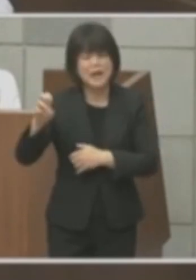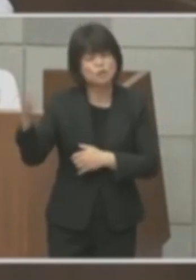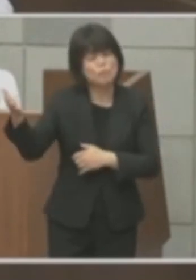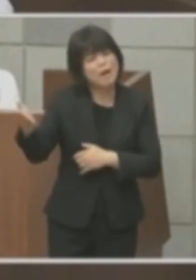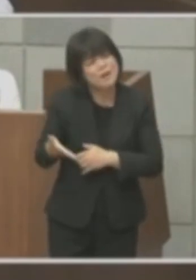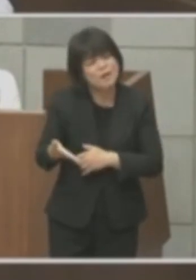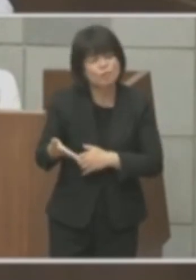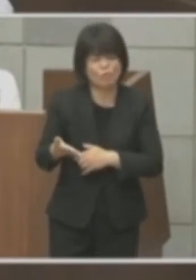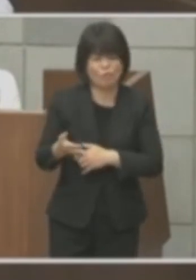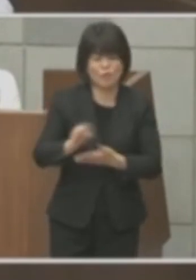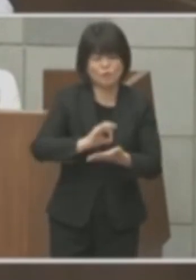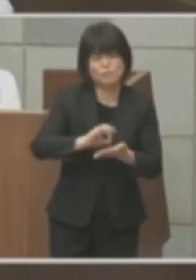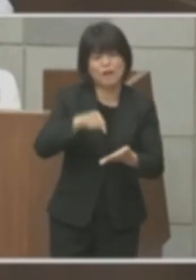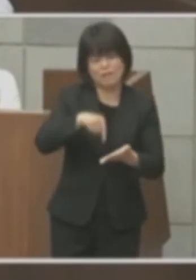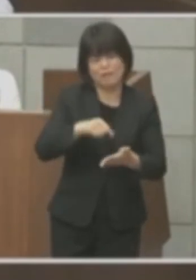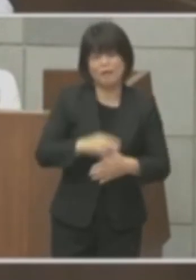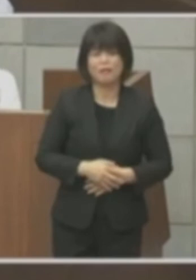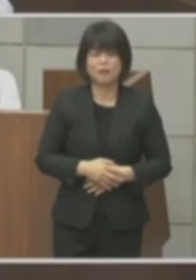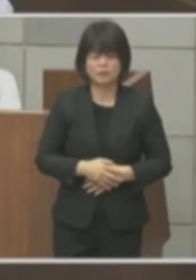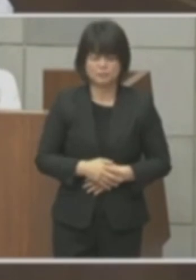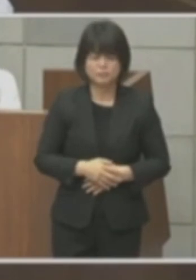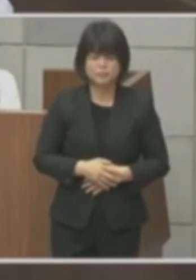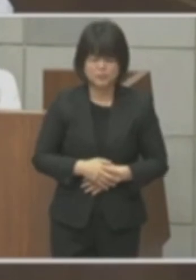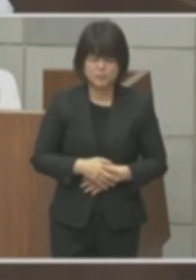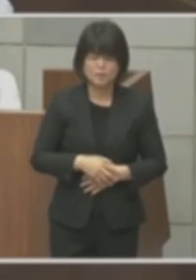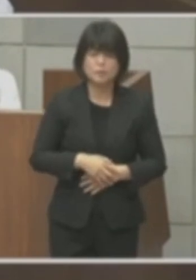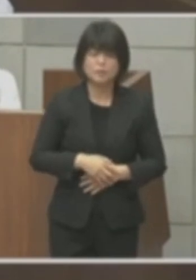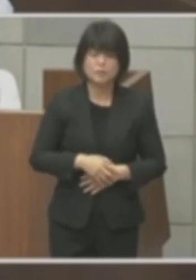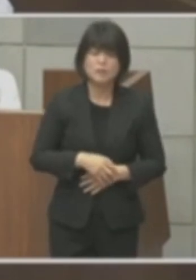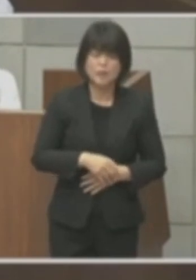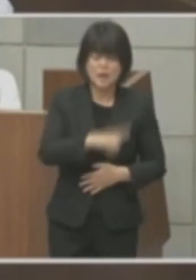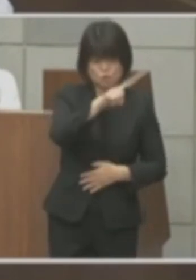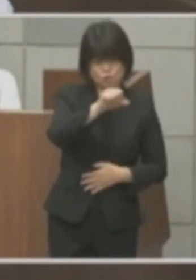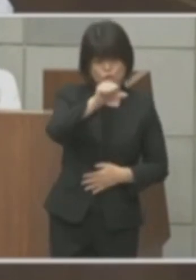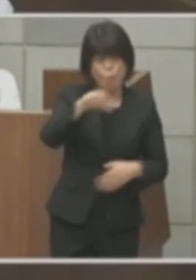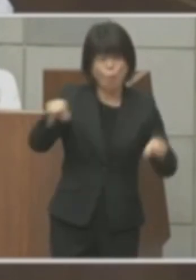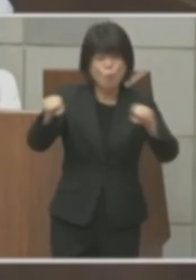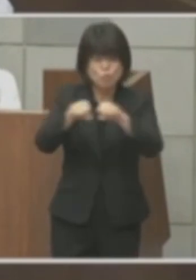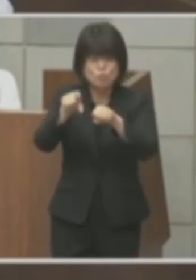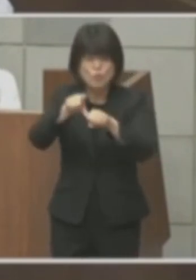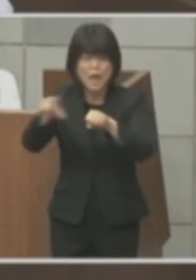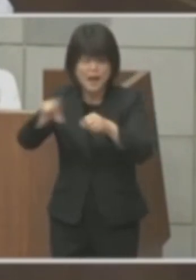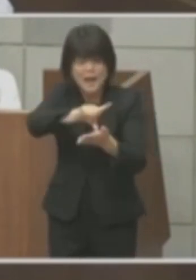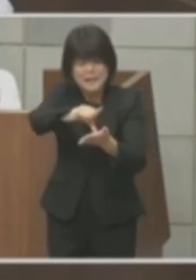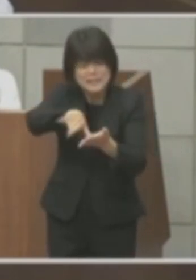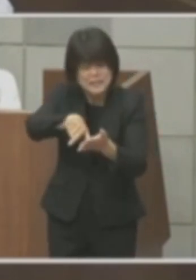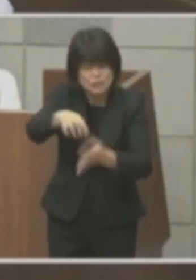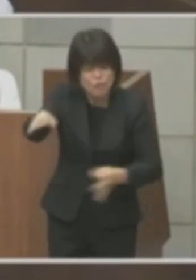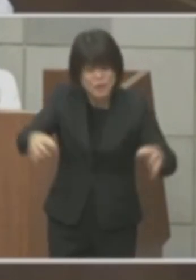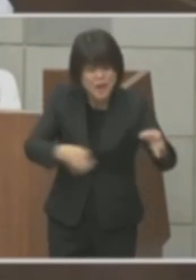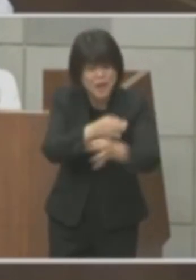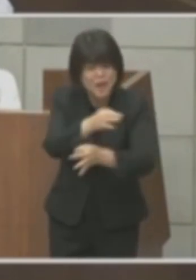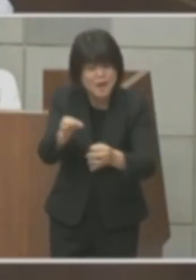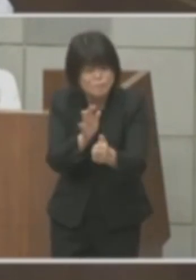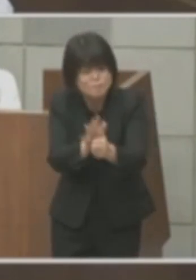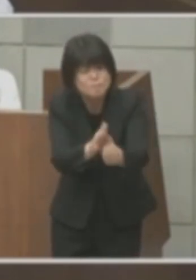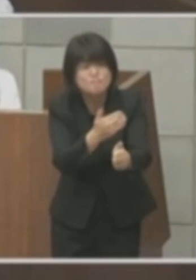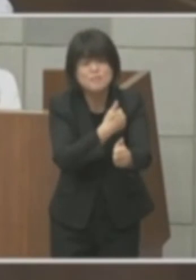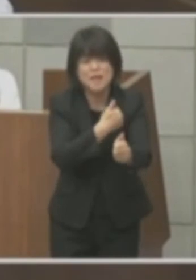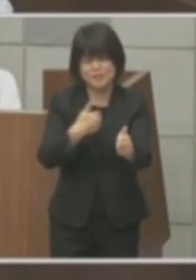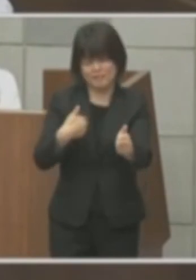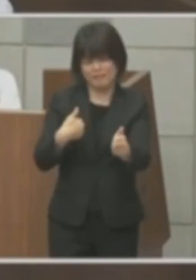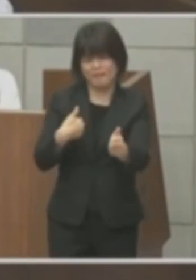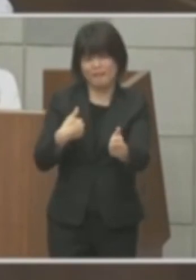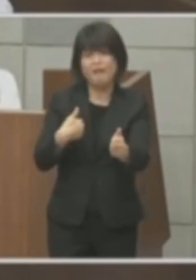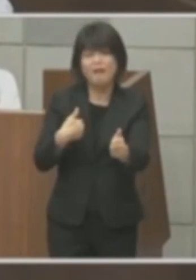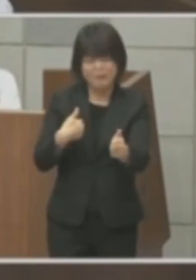っております。このため、約15億円が地域の経済に投入され、経済波及効果で言います